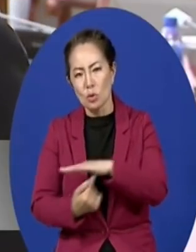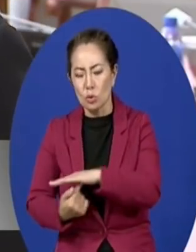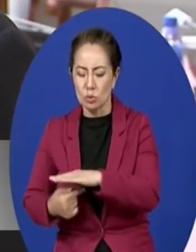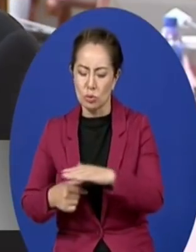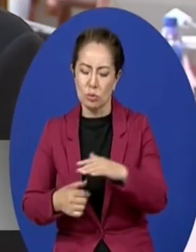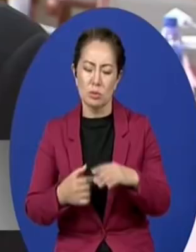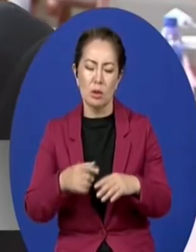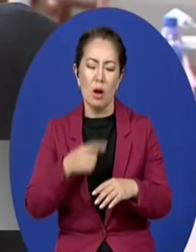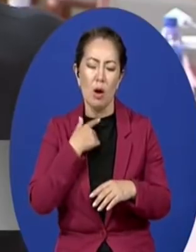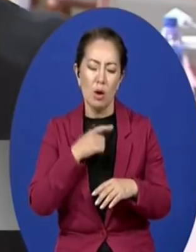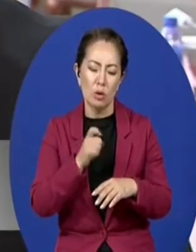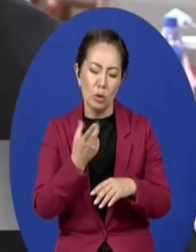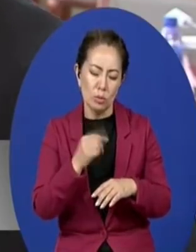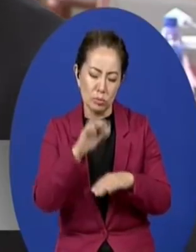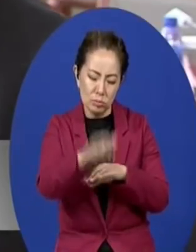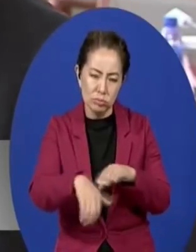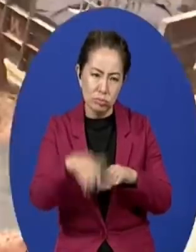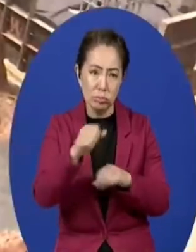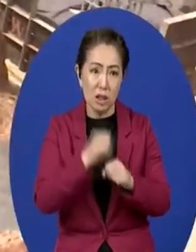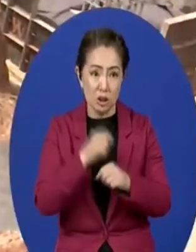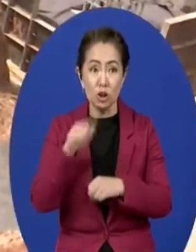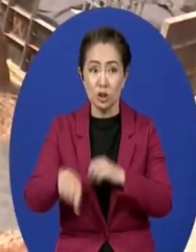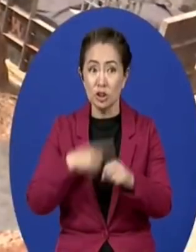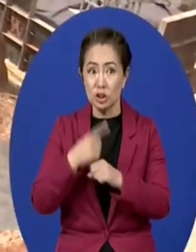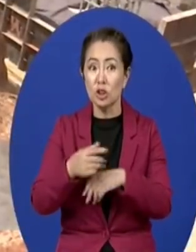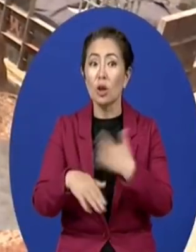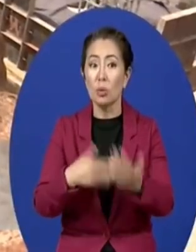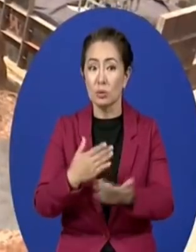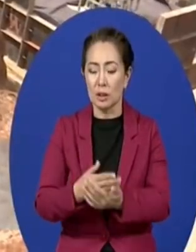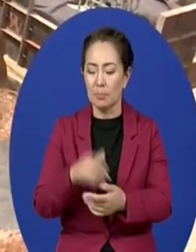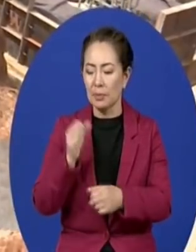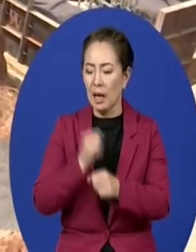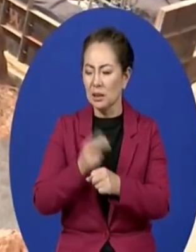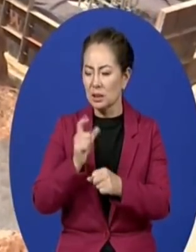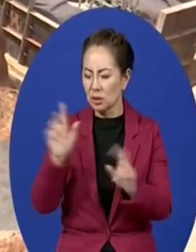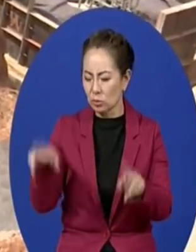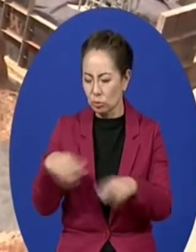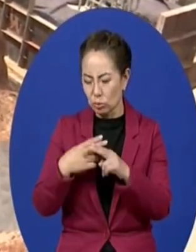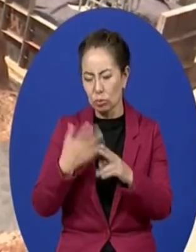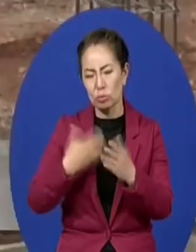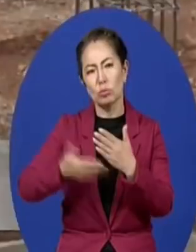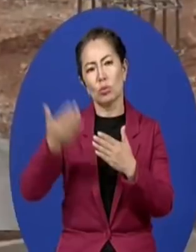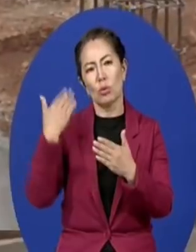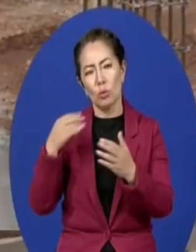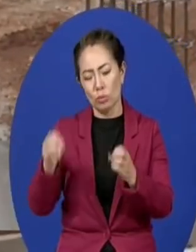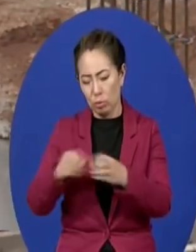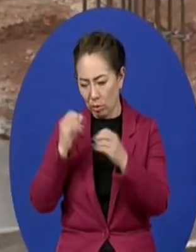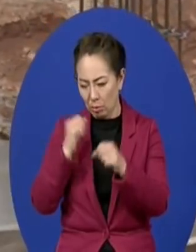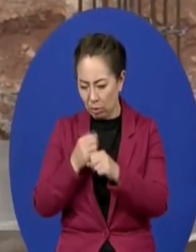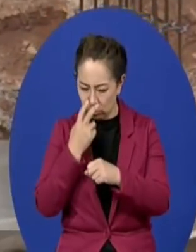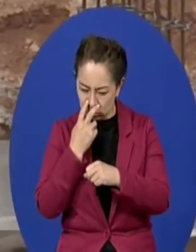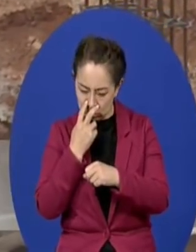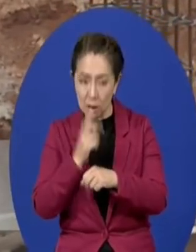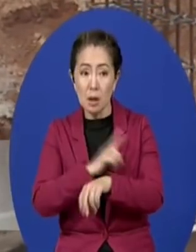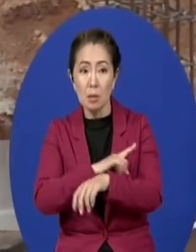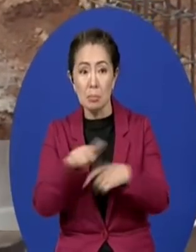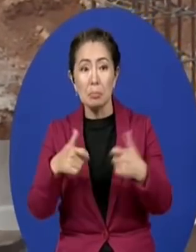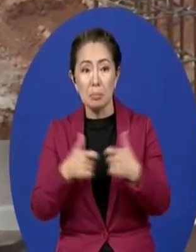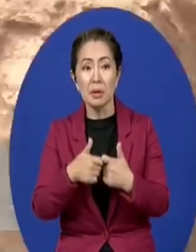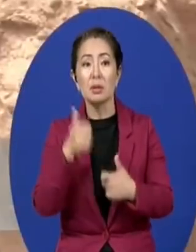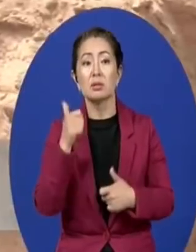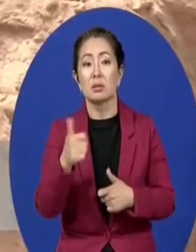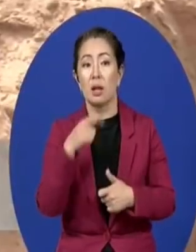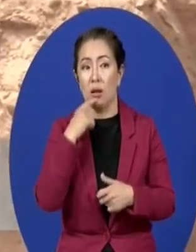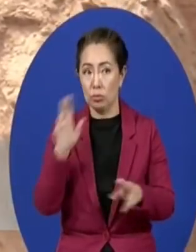одоо хоолойн суугчлал дэвсгийг одоо барих гэж энэ жил хийгдэн. Ажлын эсхийн дүгнэлтээр өнгөрсөн хугацаанд хийсэн бүтээн байгуулалтын ажлын бэлэлт харьцангуй сайн байгаа гэж